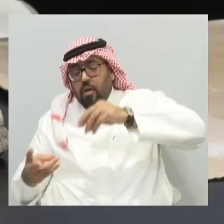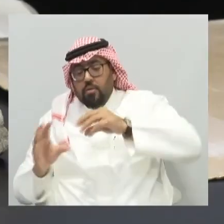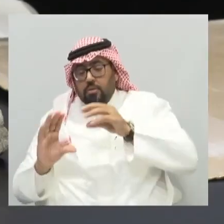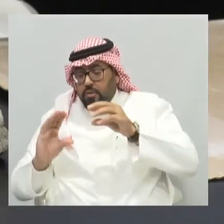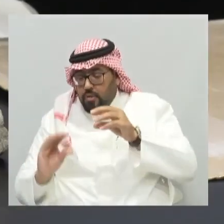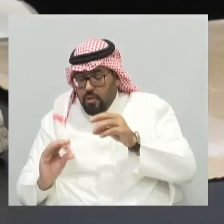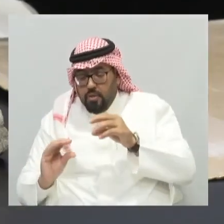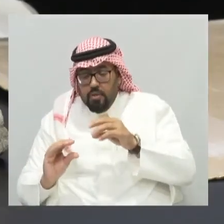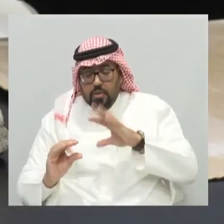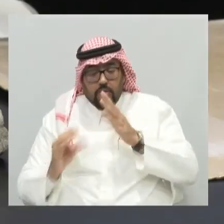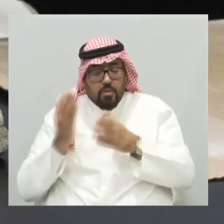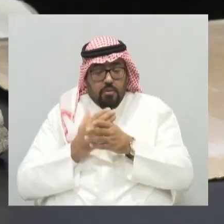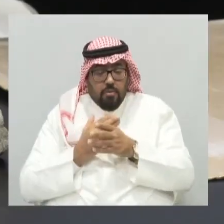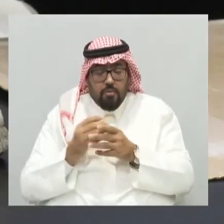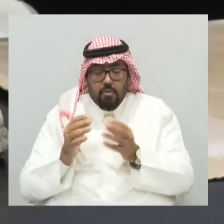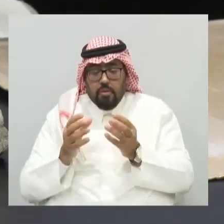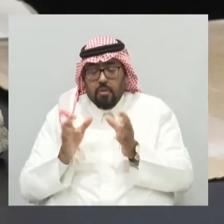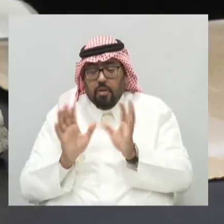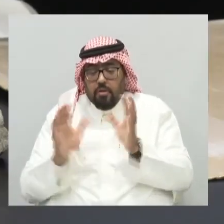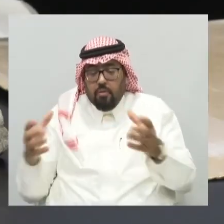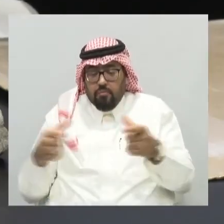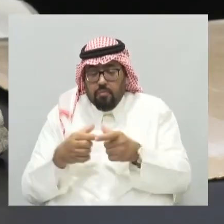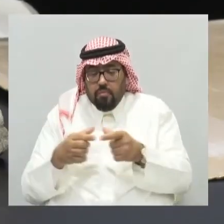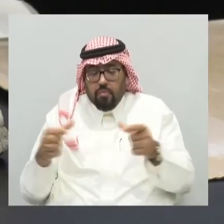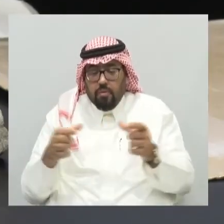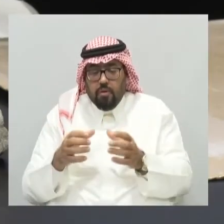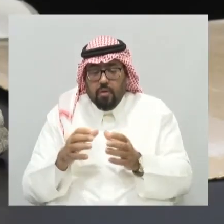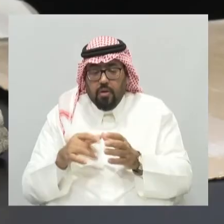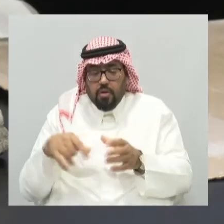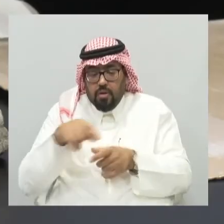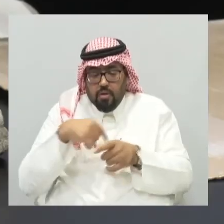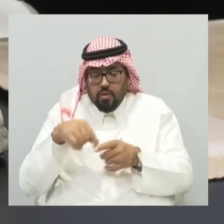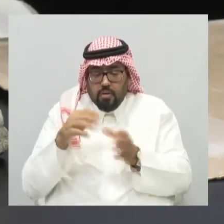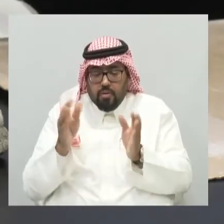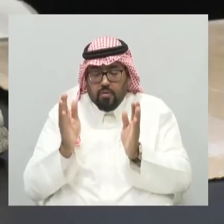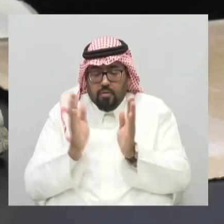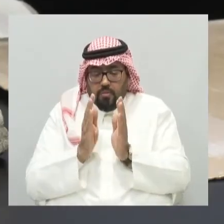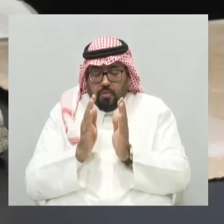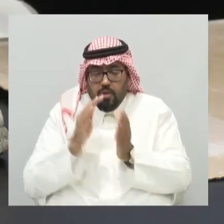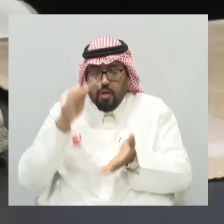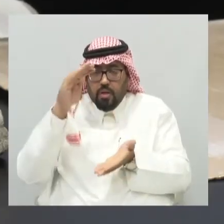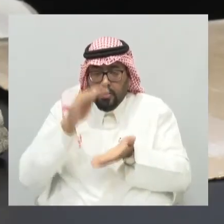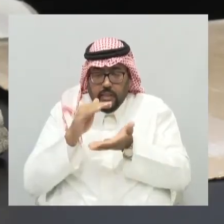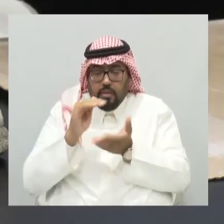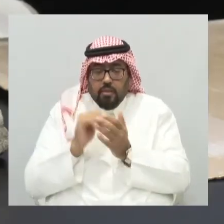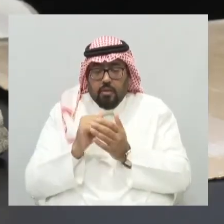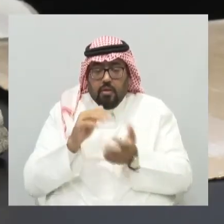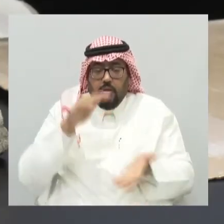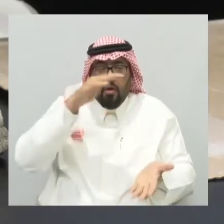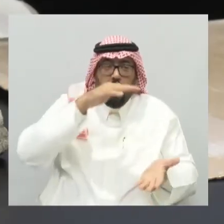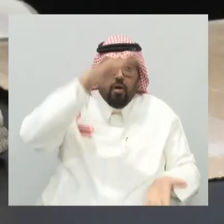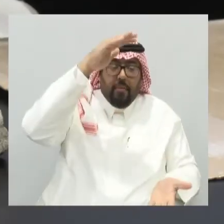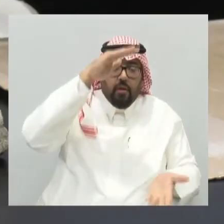ليش تغير شكل السائل لان الكاس متغير شكله مو بزي هذا مو